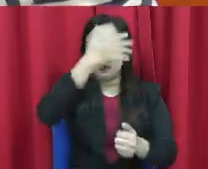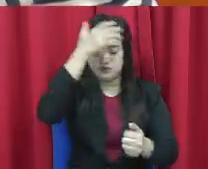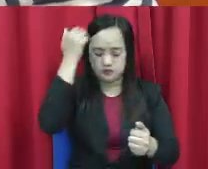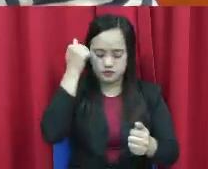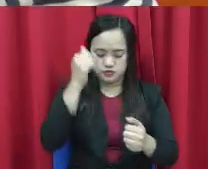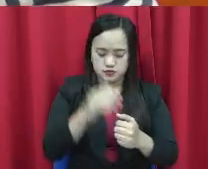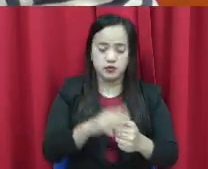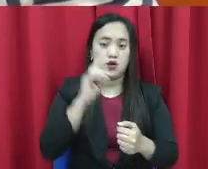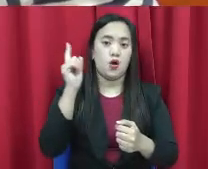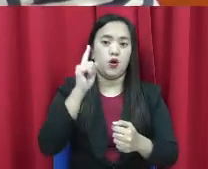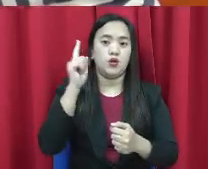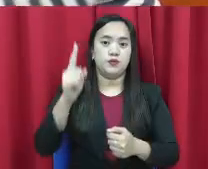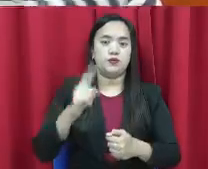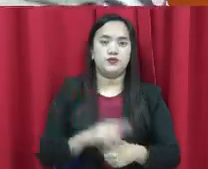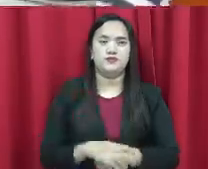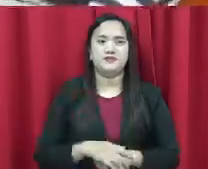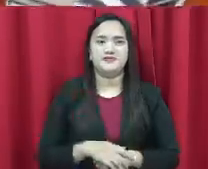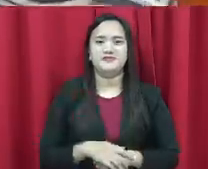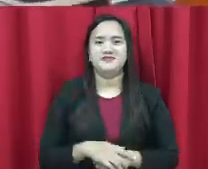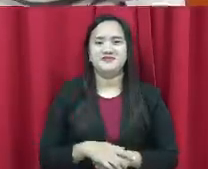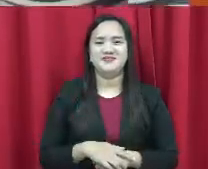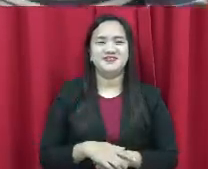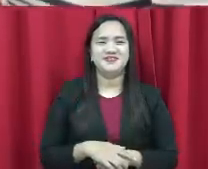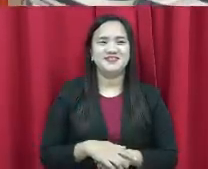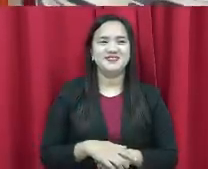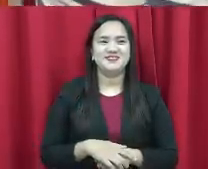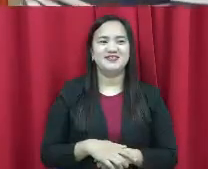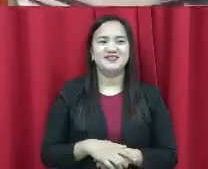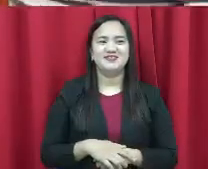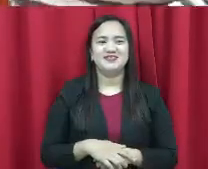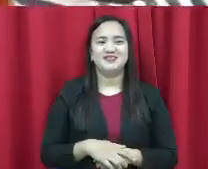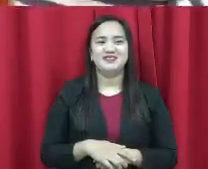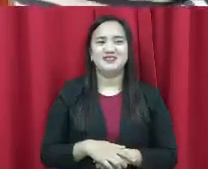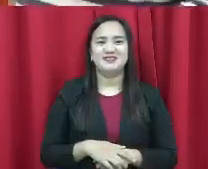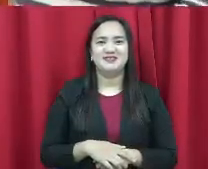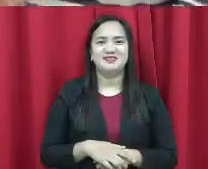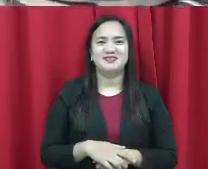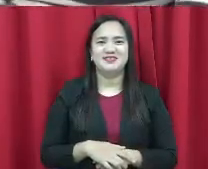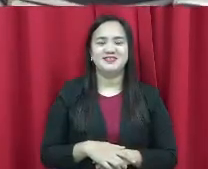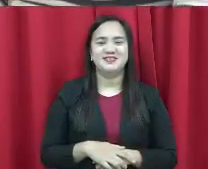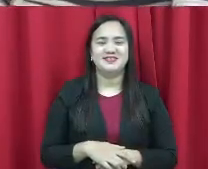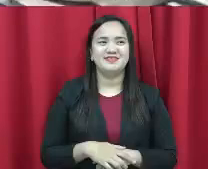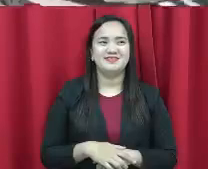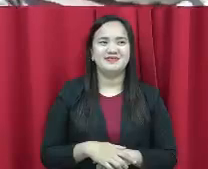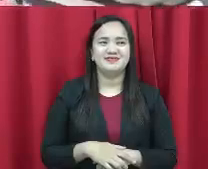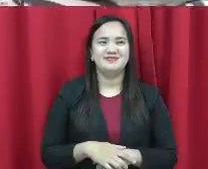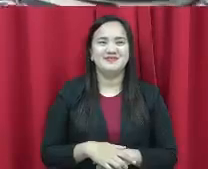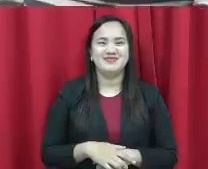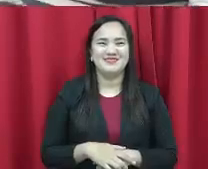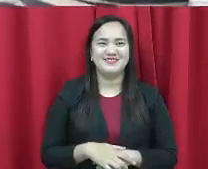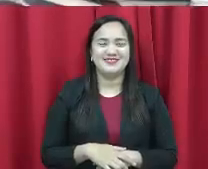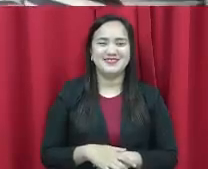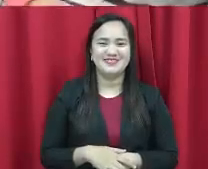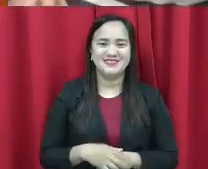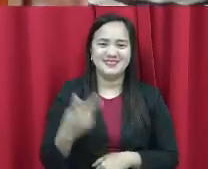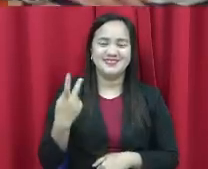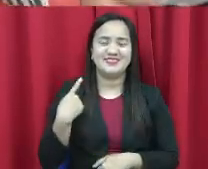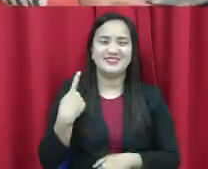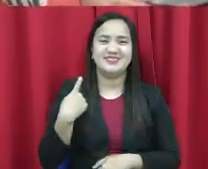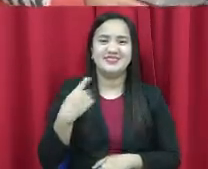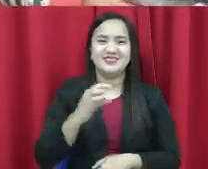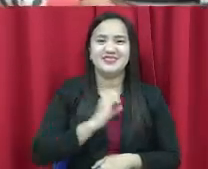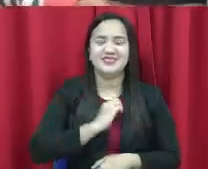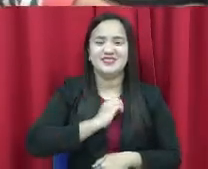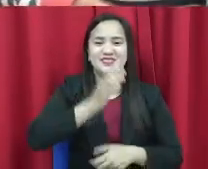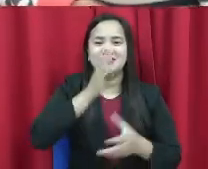aking pong nag-iisa at ah maganda at ah tumataba ay ang aking p mahal po na asawa si